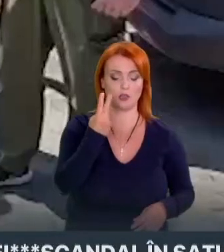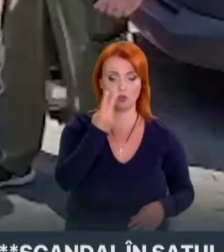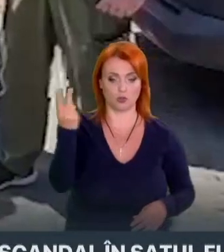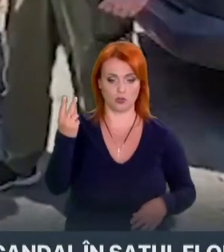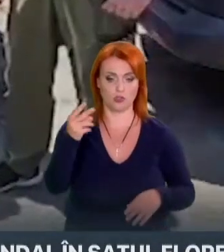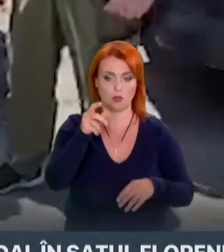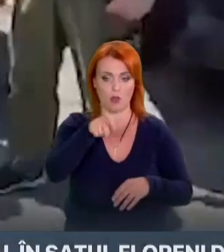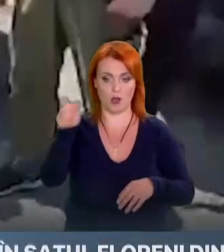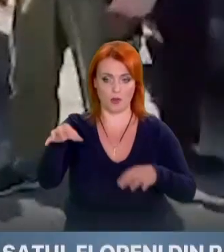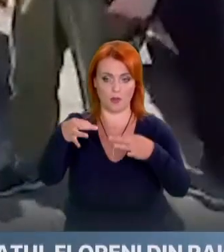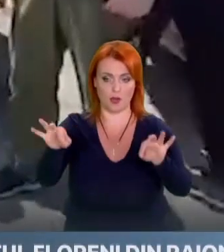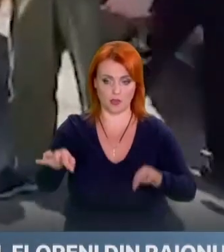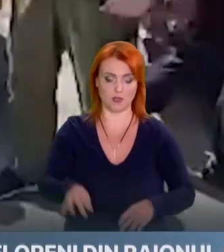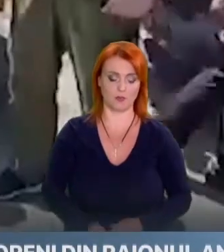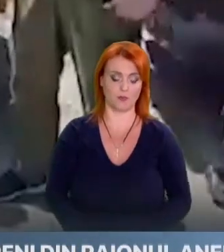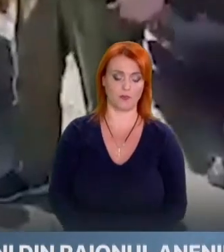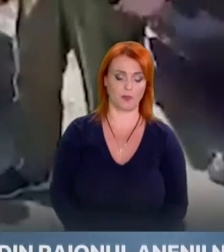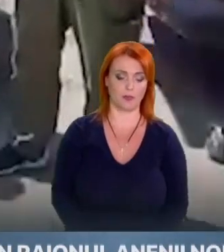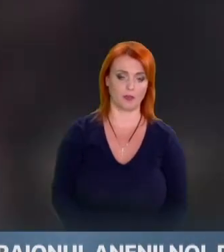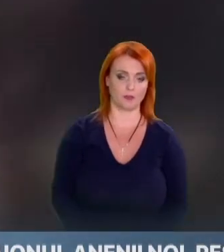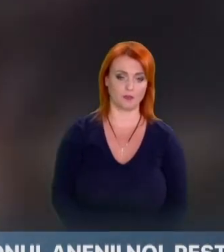război. Slavă Ucrainei!